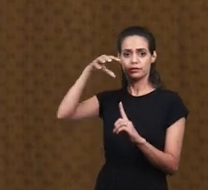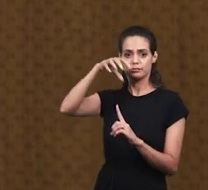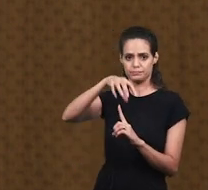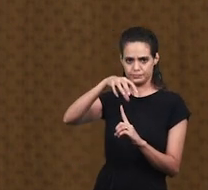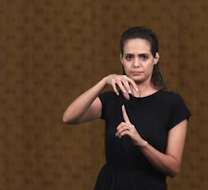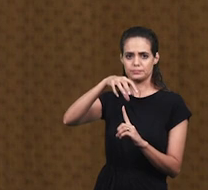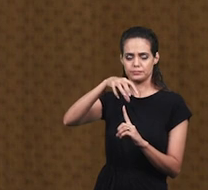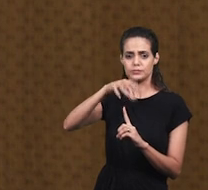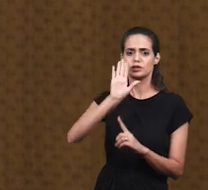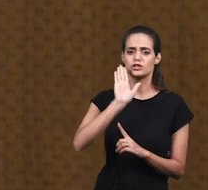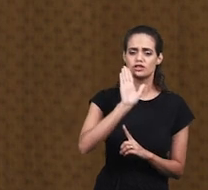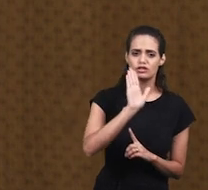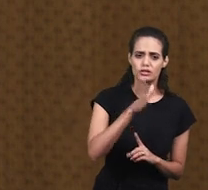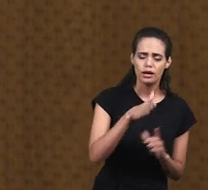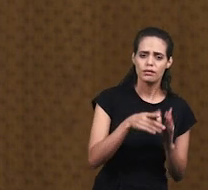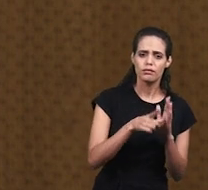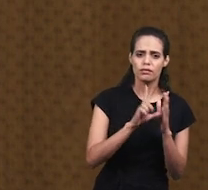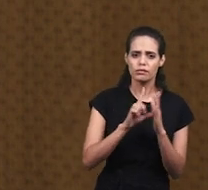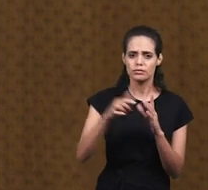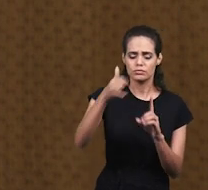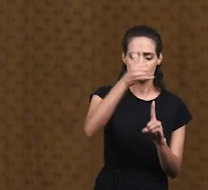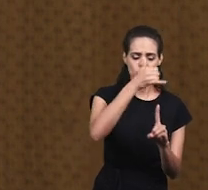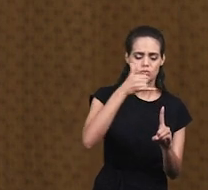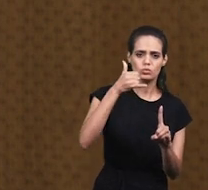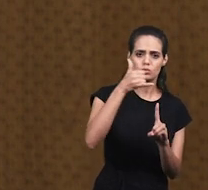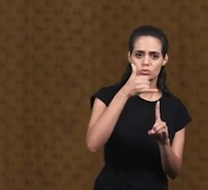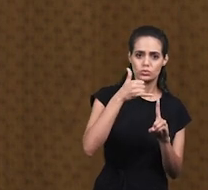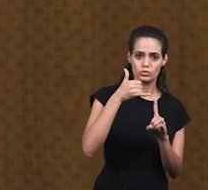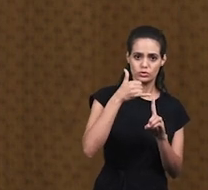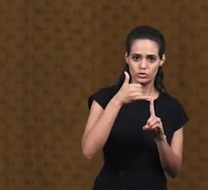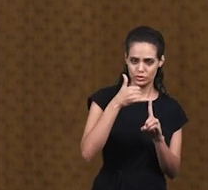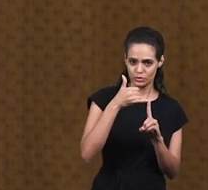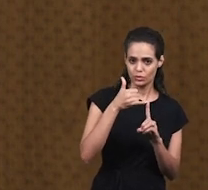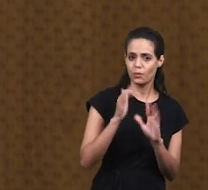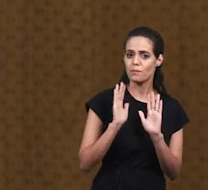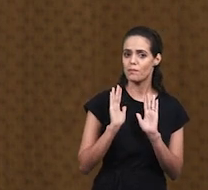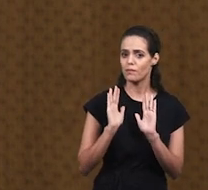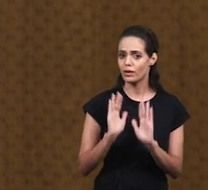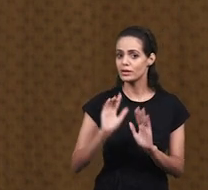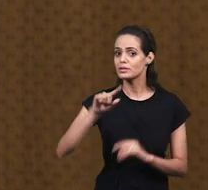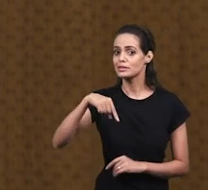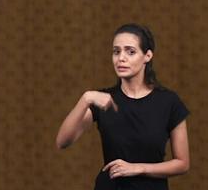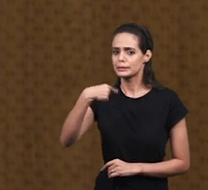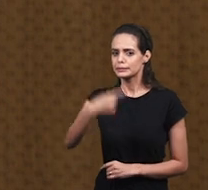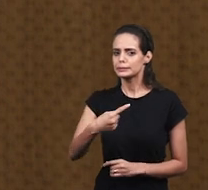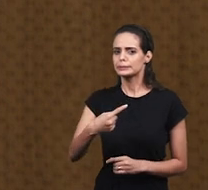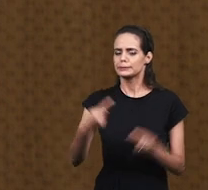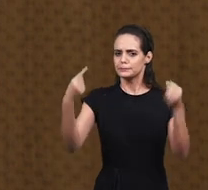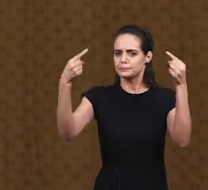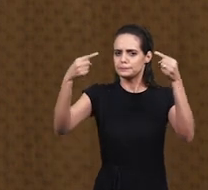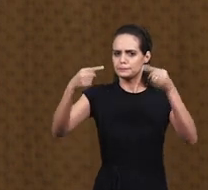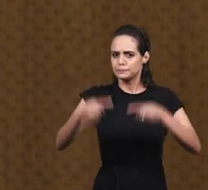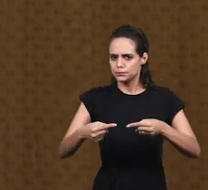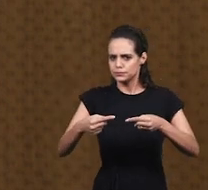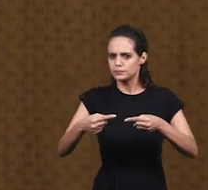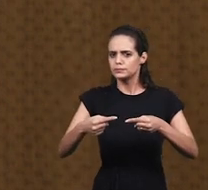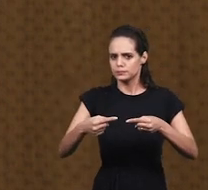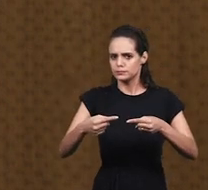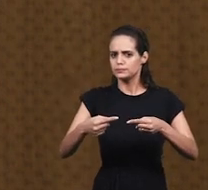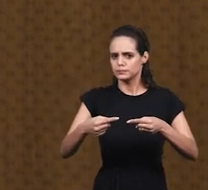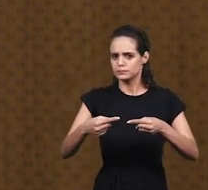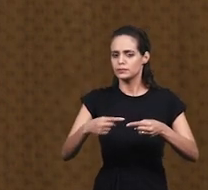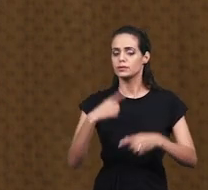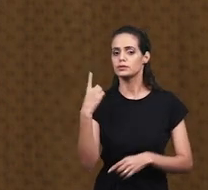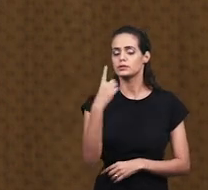d'avoir pris le trône. Il avait déjà été oint. Les 3 grands combats de David, et nous allons